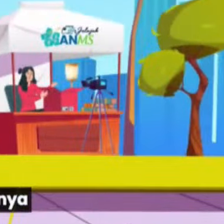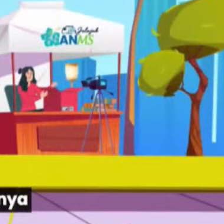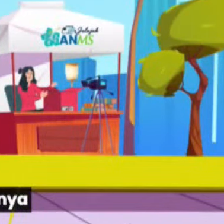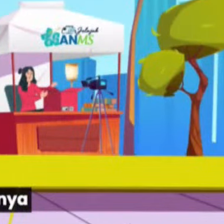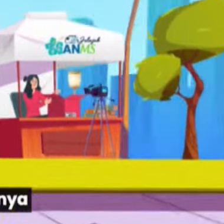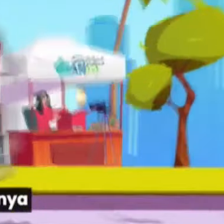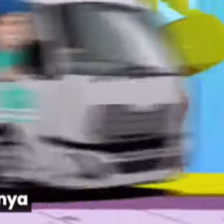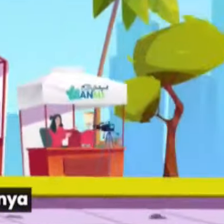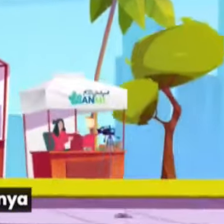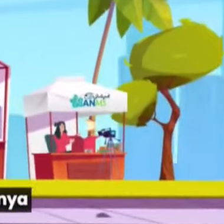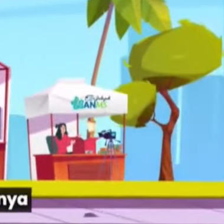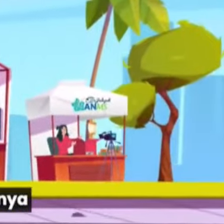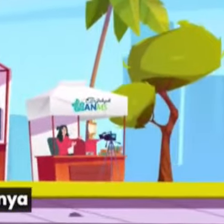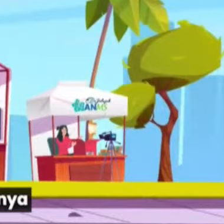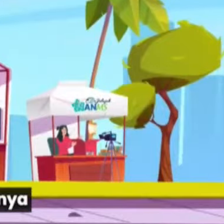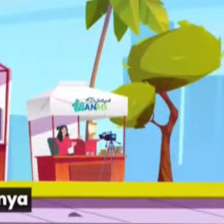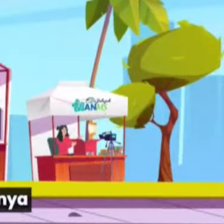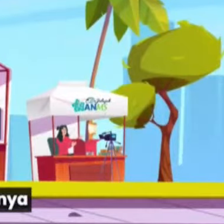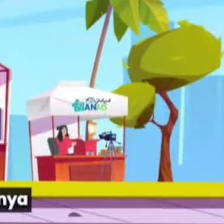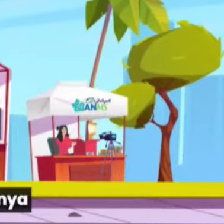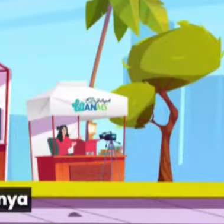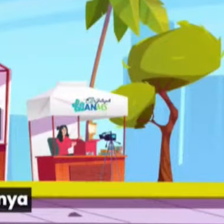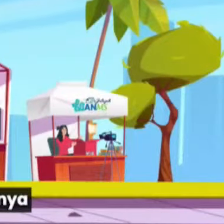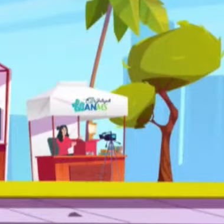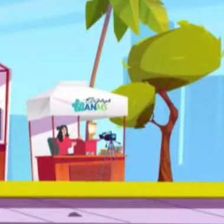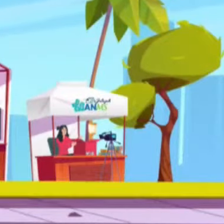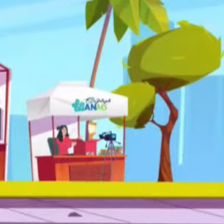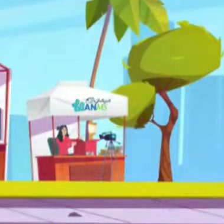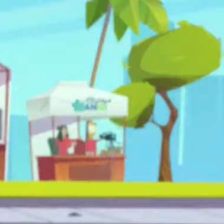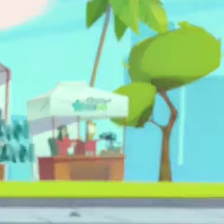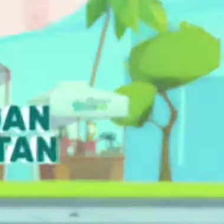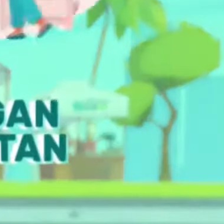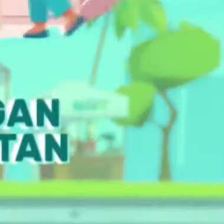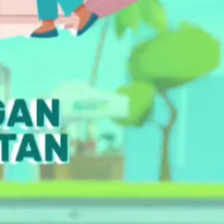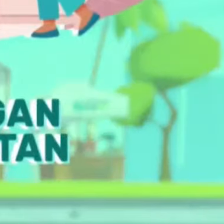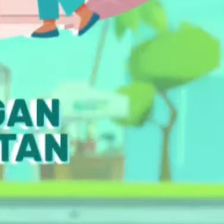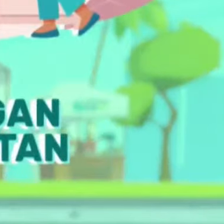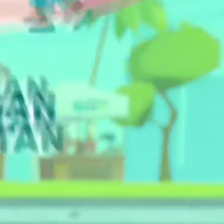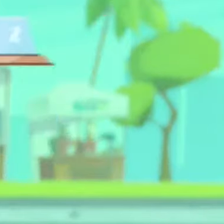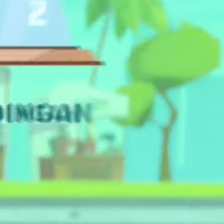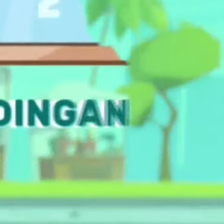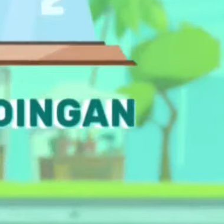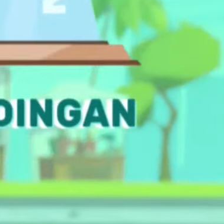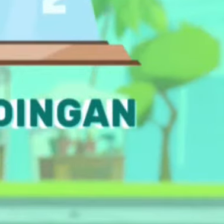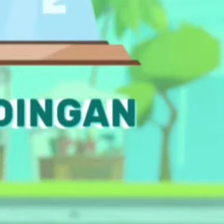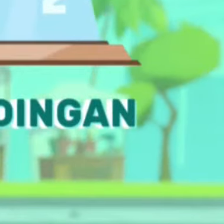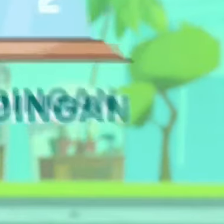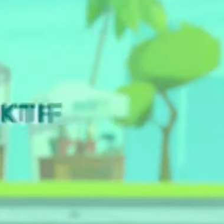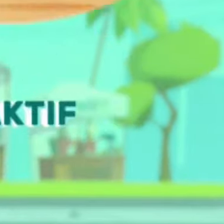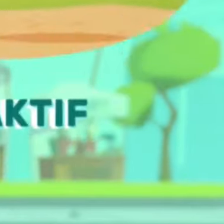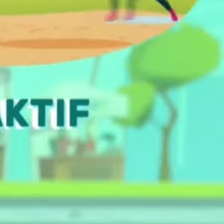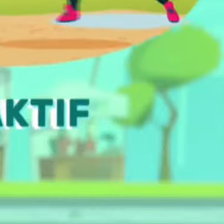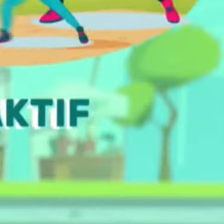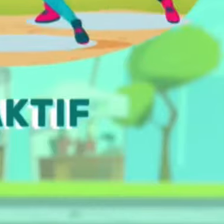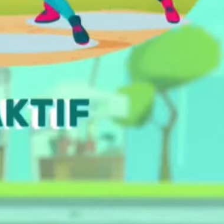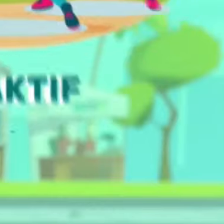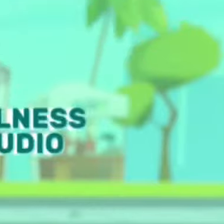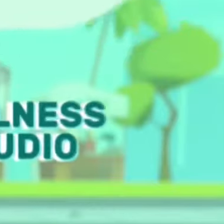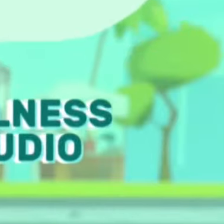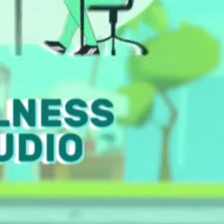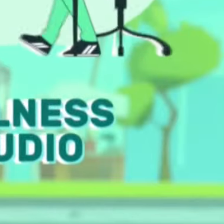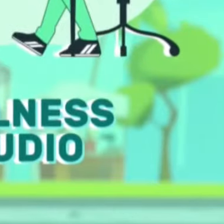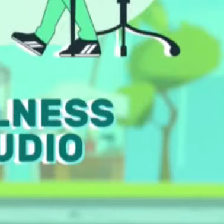Sihat ANMS kini menemui anda melalui siri jelajahnya. Saringan kesihatan, pertandingan, aktiviti